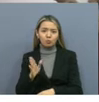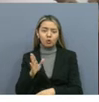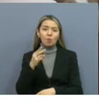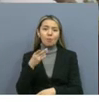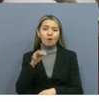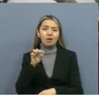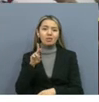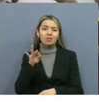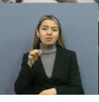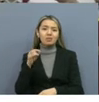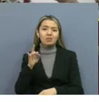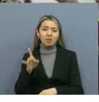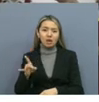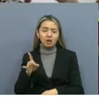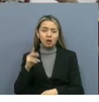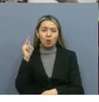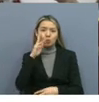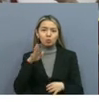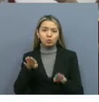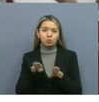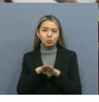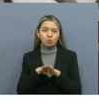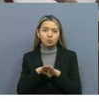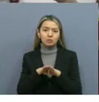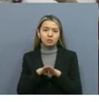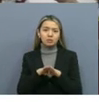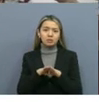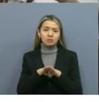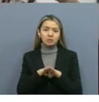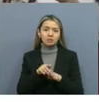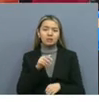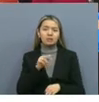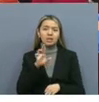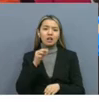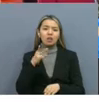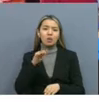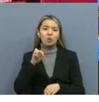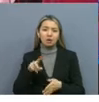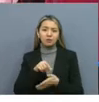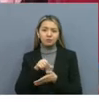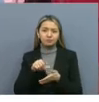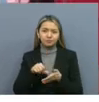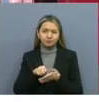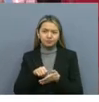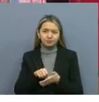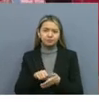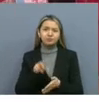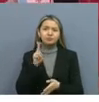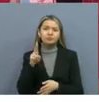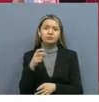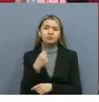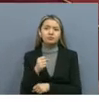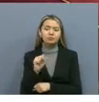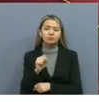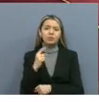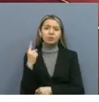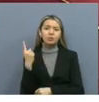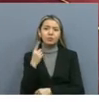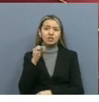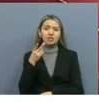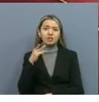бағыттағы пәндер бойынша ол Талдықорған облысында өтетін болады. Білім сайысының жеңімпаз атанған үздіктердің бірі Біржан